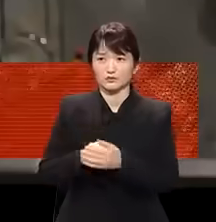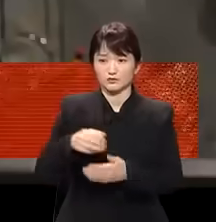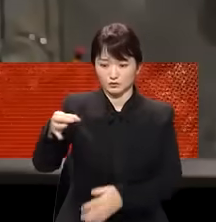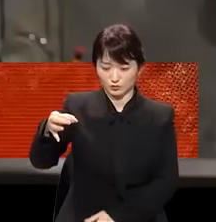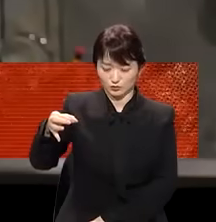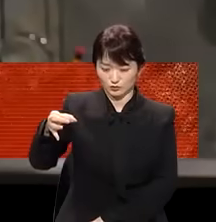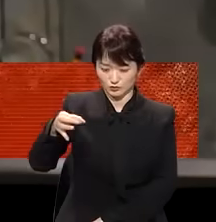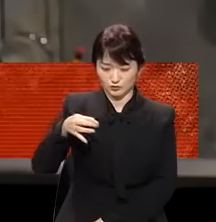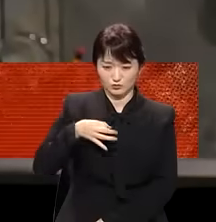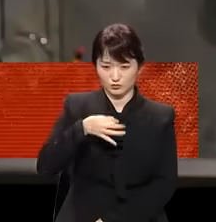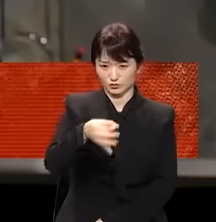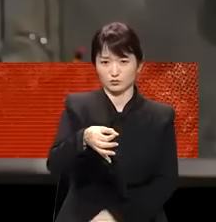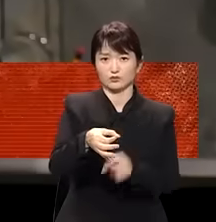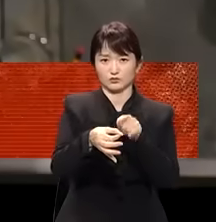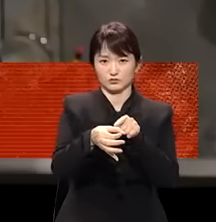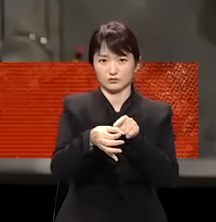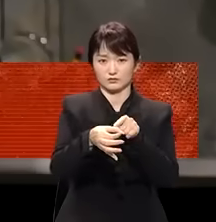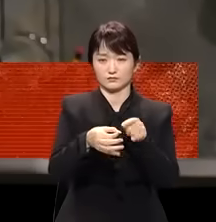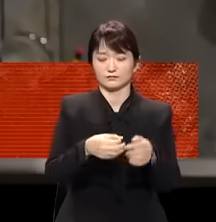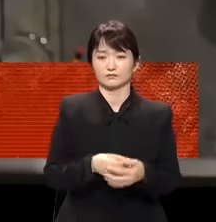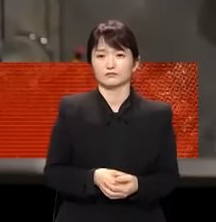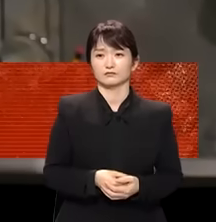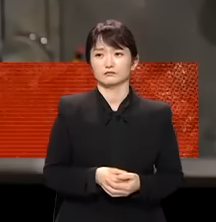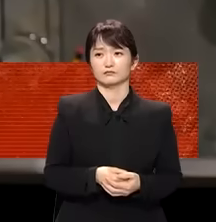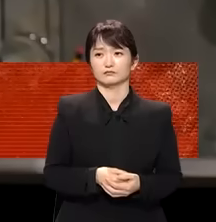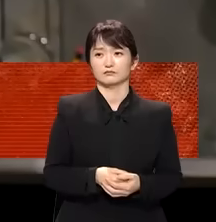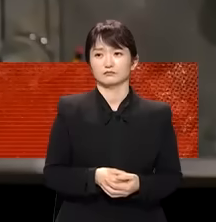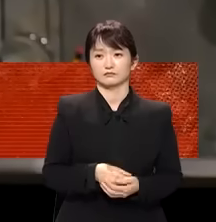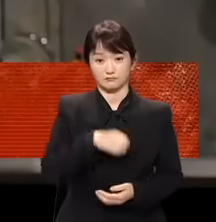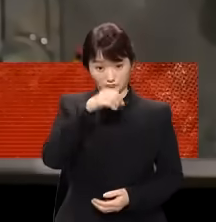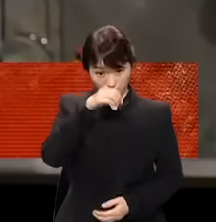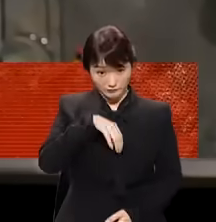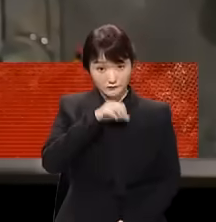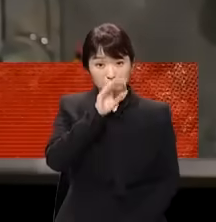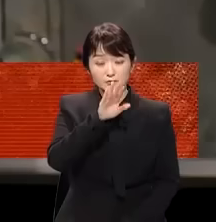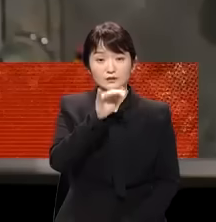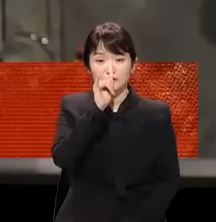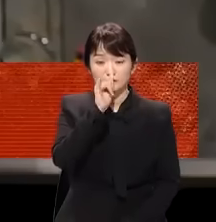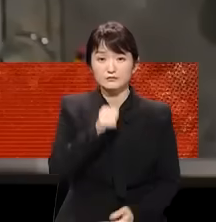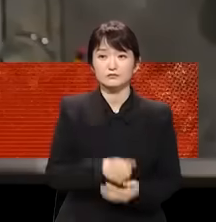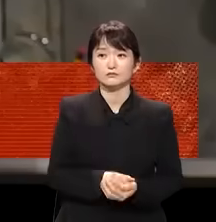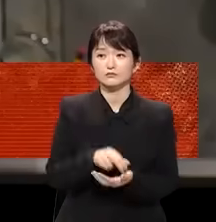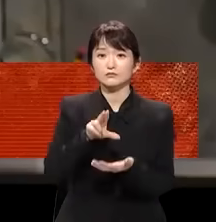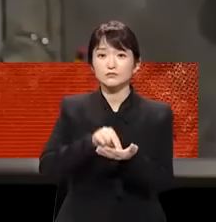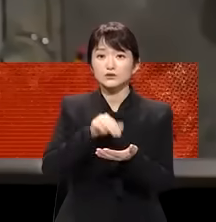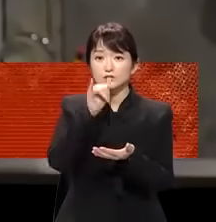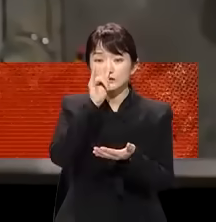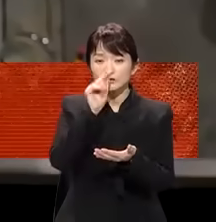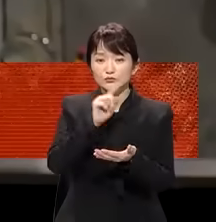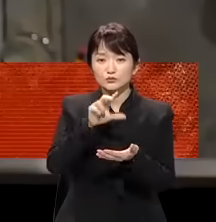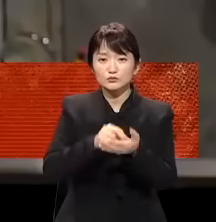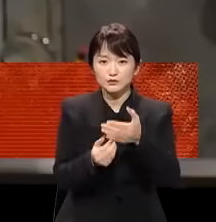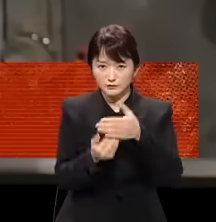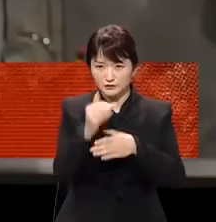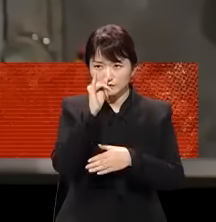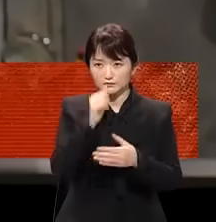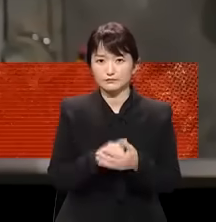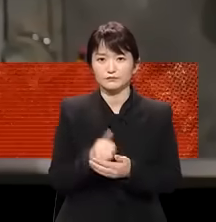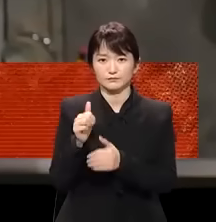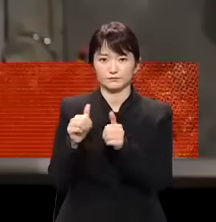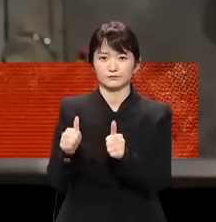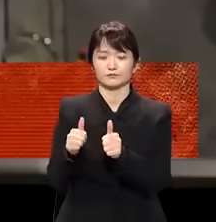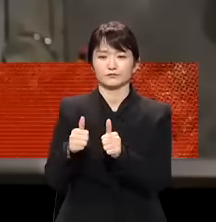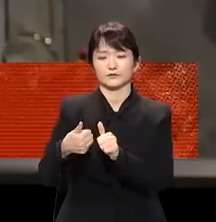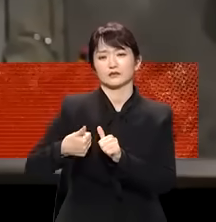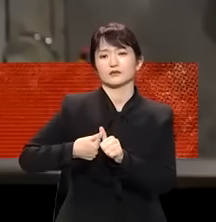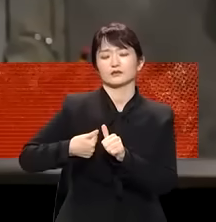줍니다 컨데 준다면 그냥 얘기를 할 수 있고 문제가 된다면 이게 이런 문제가 생 수 있 니까 변호사